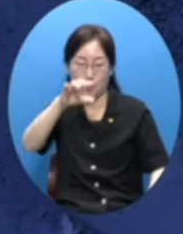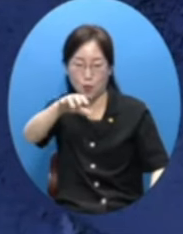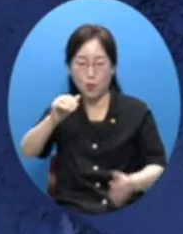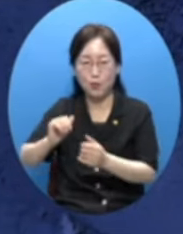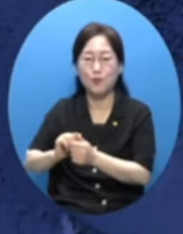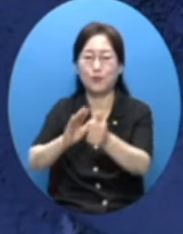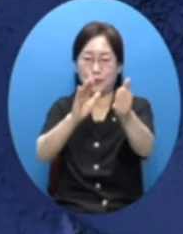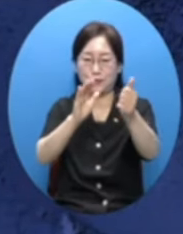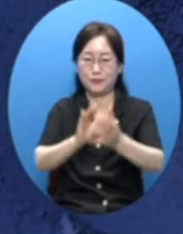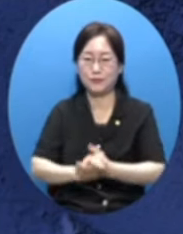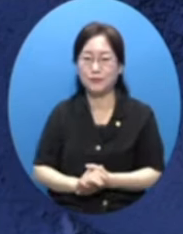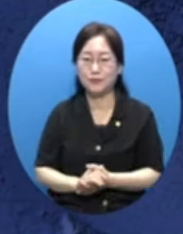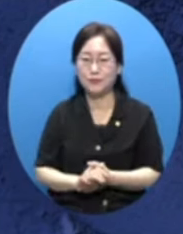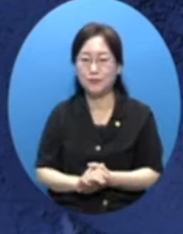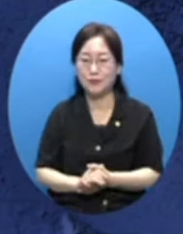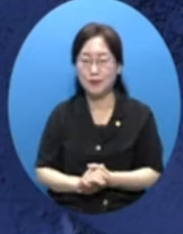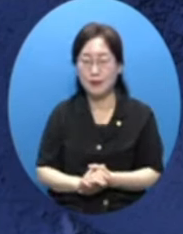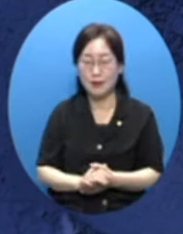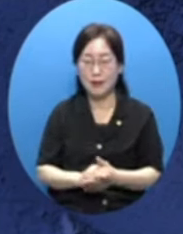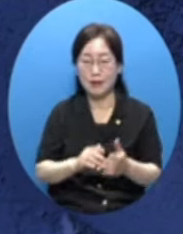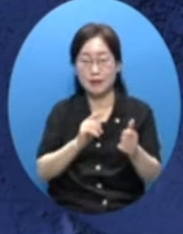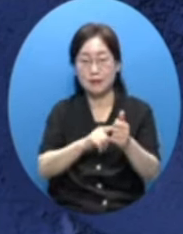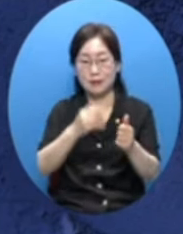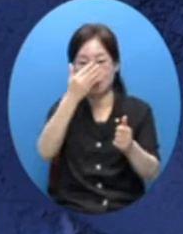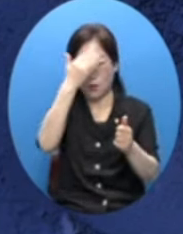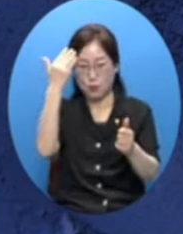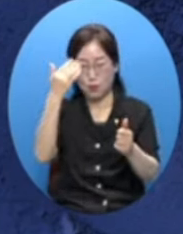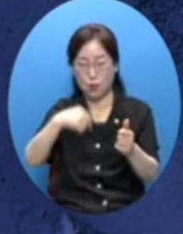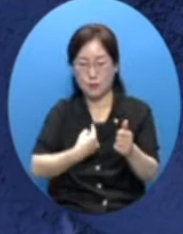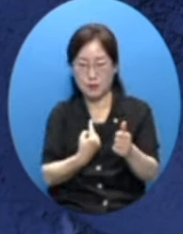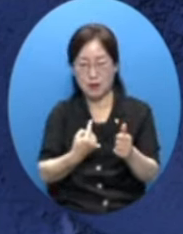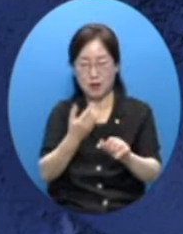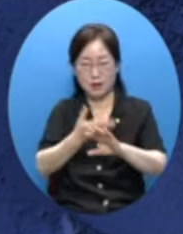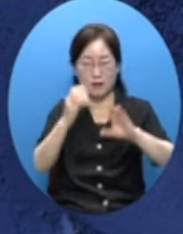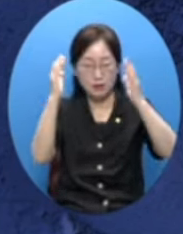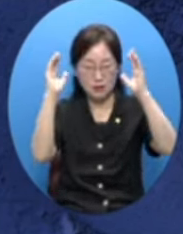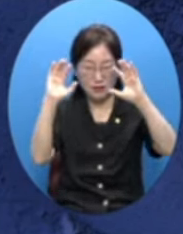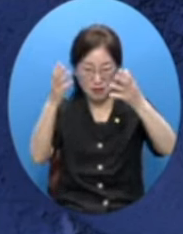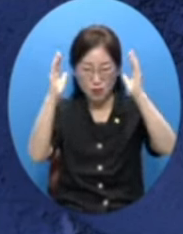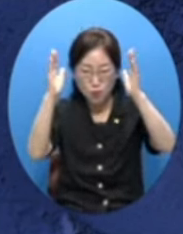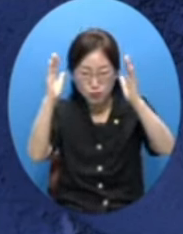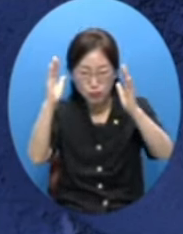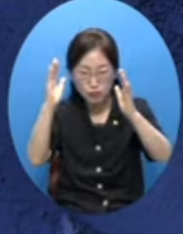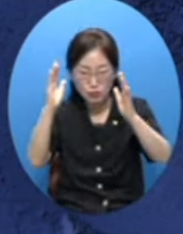보냈는데 젊은 나이에 혼자 유학생활 한다고 가가지고